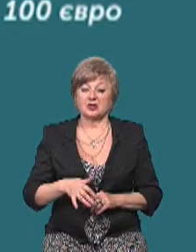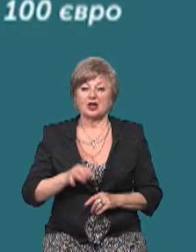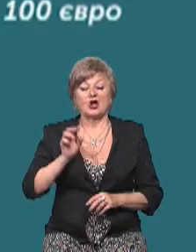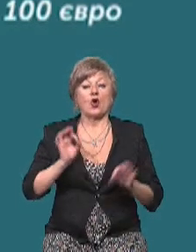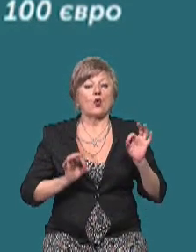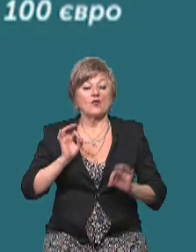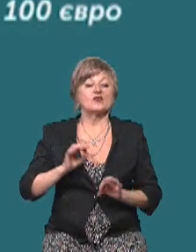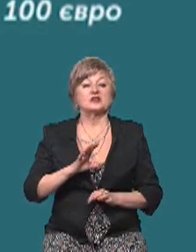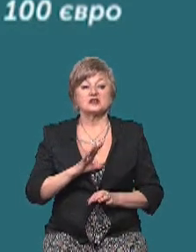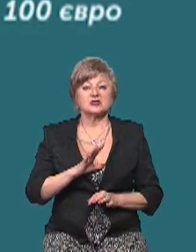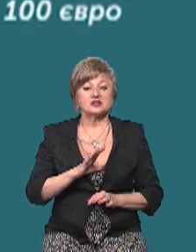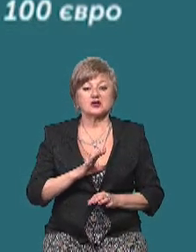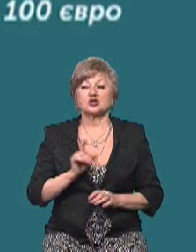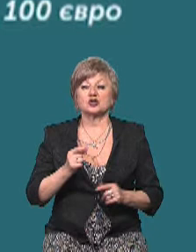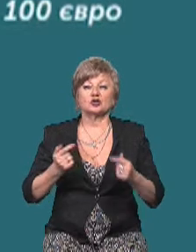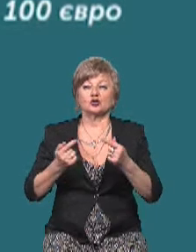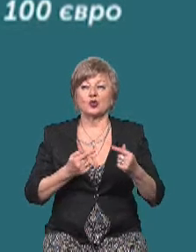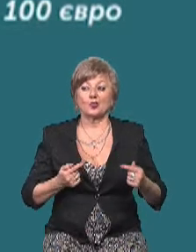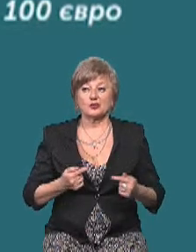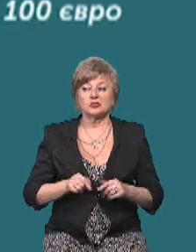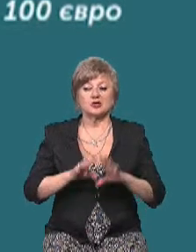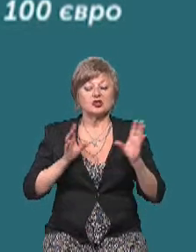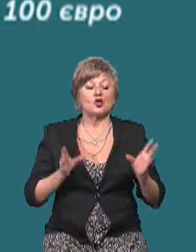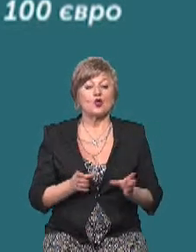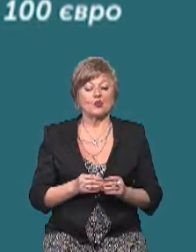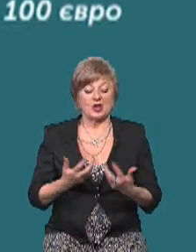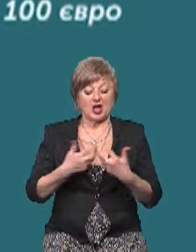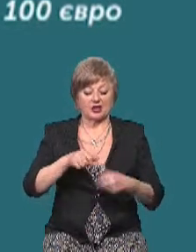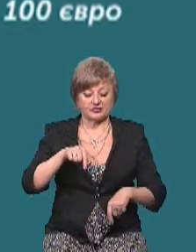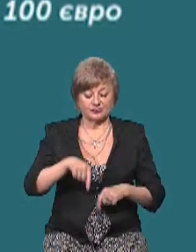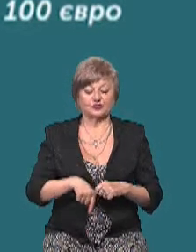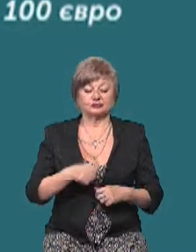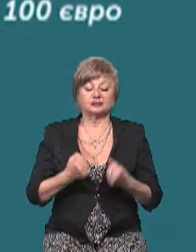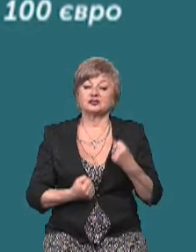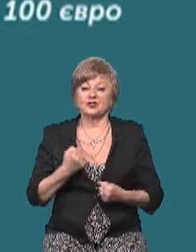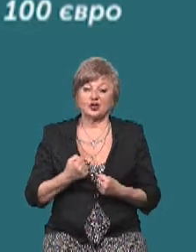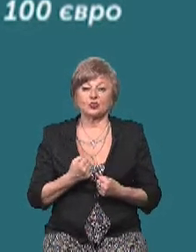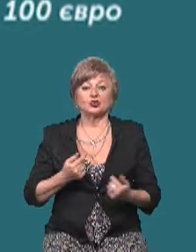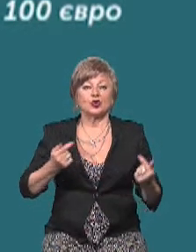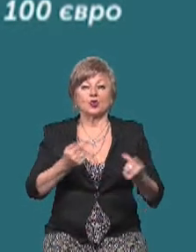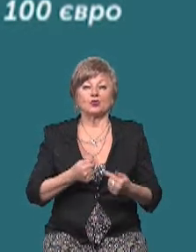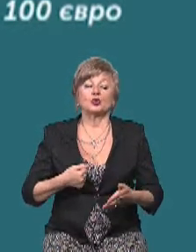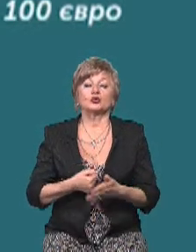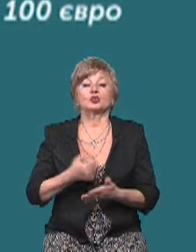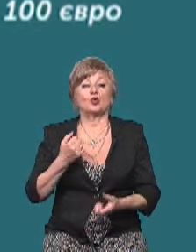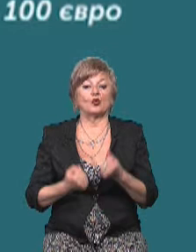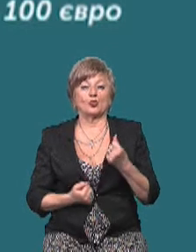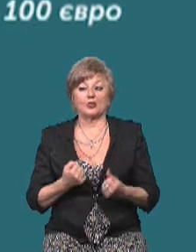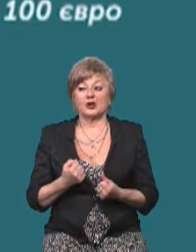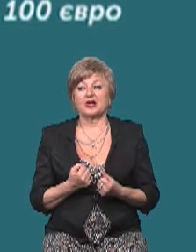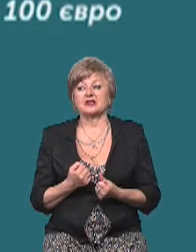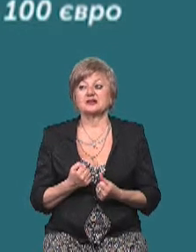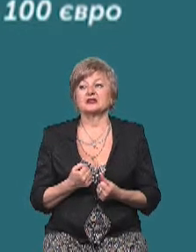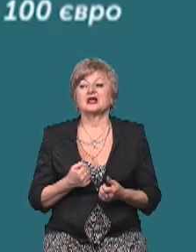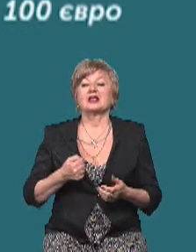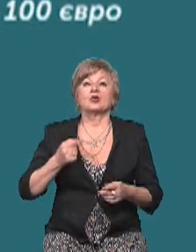Коефіцієнт двигуна – це коефіцієнт, що визначається діленням об'єму циліндрів двигуна внутрішнього згоряння відповідно до транспортного засобу в кубічних сантиметрах